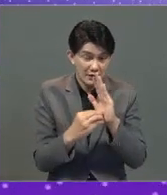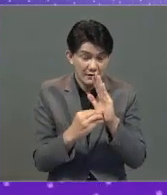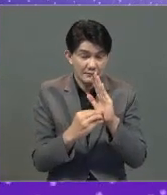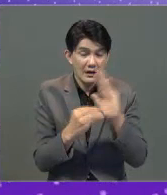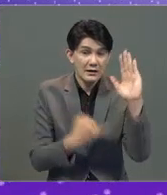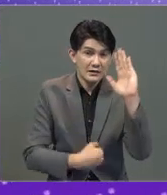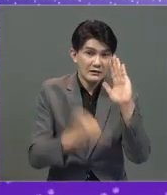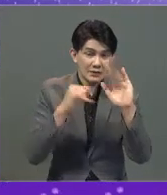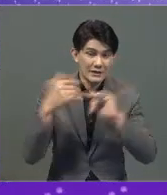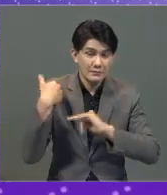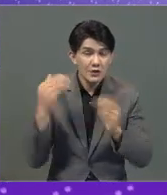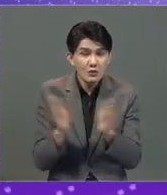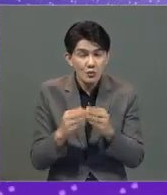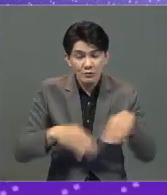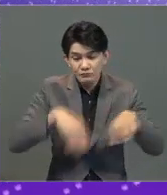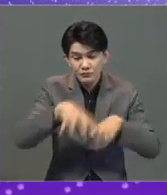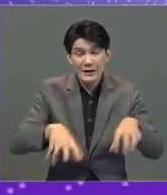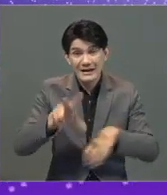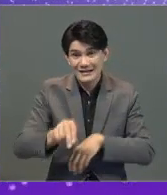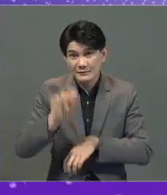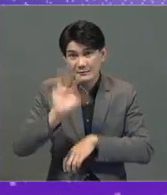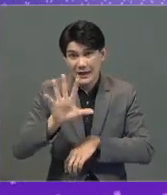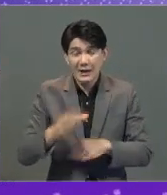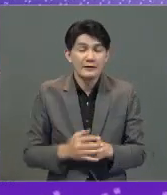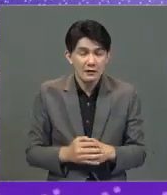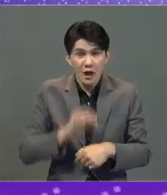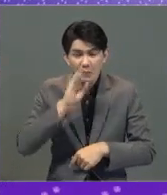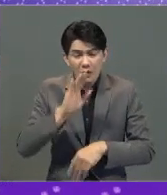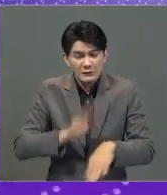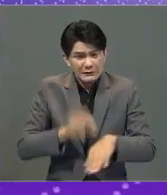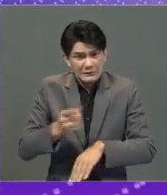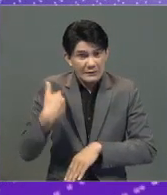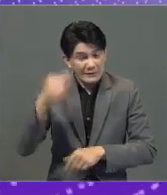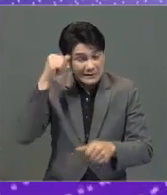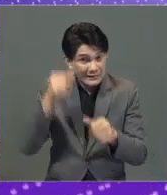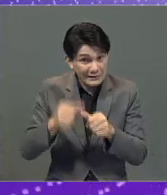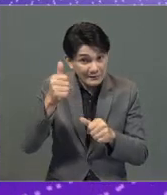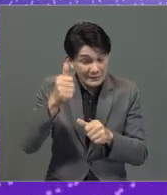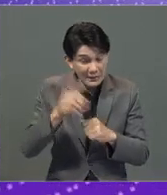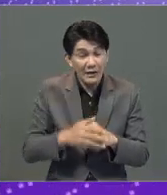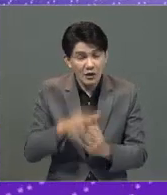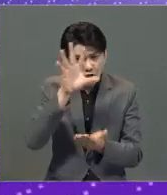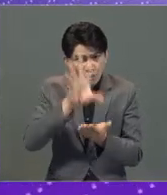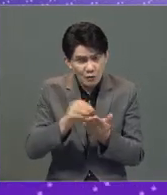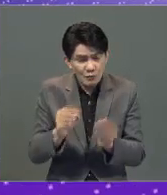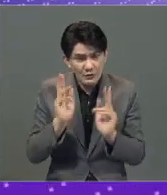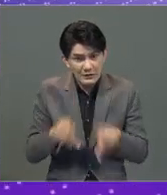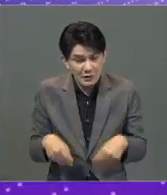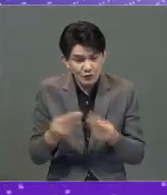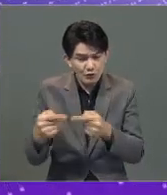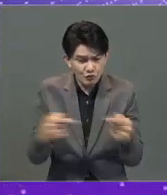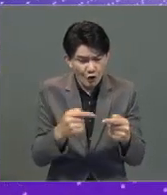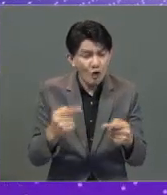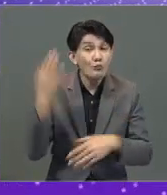กรุงเทพฯและต่างจังหวัดรวม 1 35พื้นที่ต้องย้ำนะคะว่าถ้าจำกันได้ข้อความนี้เคยส่งต่อ